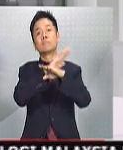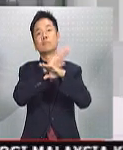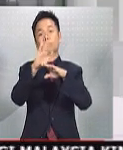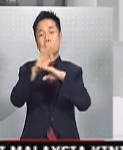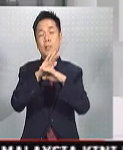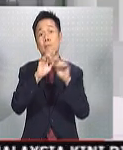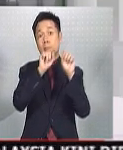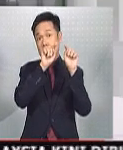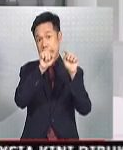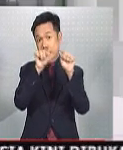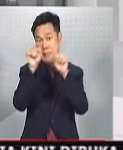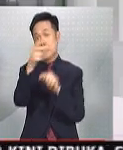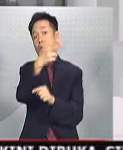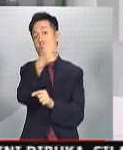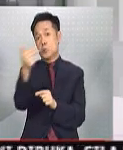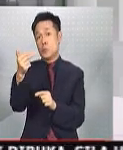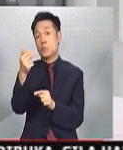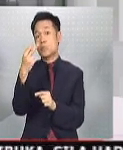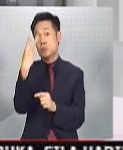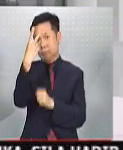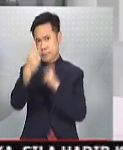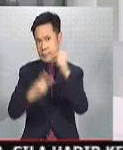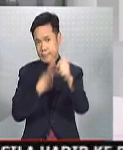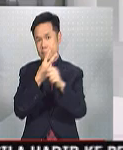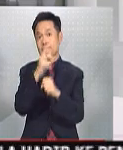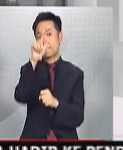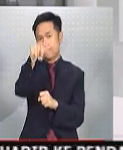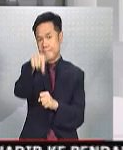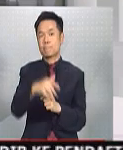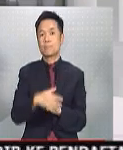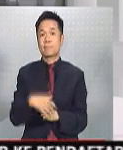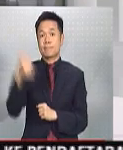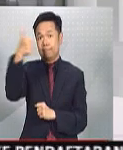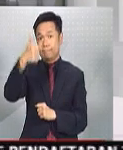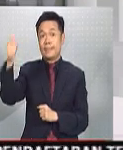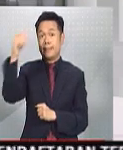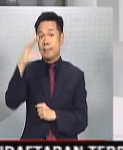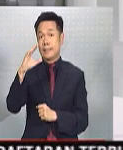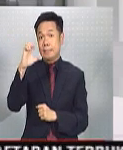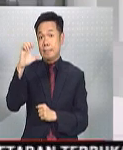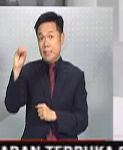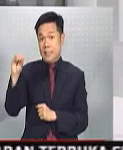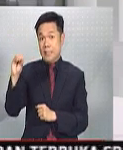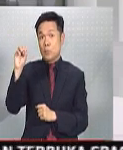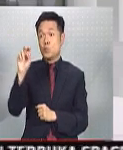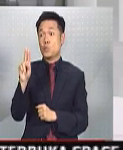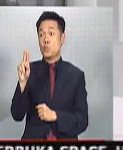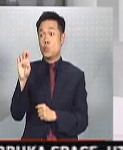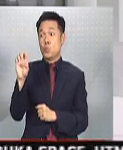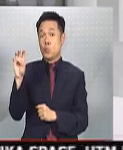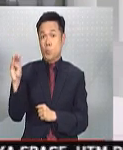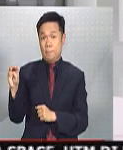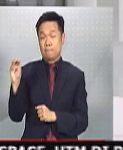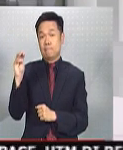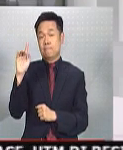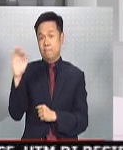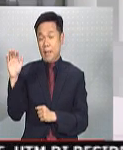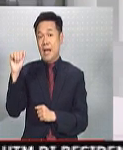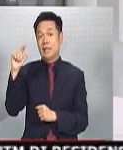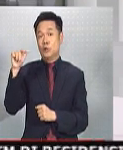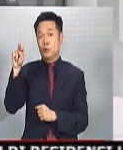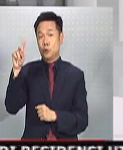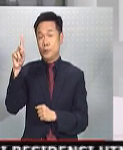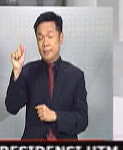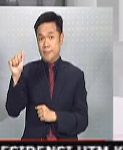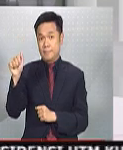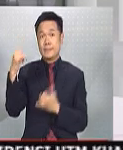di Indonesia bagi tempoh 2 tahun akan datang. Pengarah Urusan dan Ketua Pegawai Eksekutif UEM Agenta Berhad, Datuk Azmir